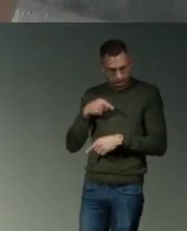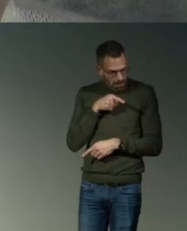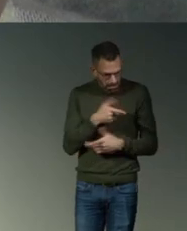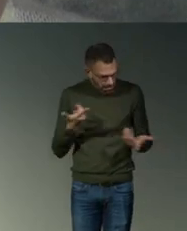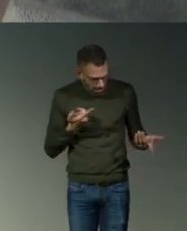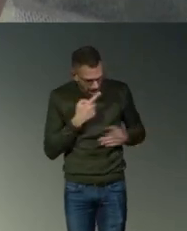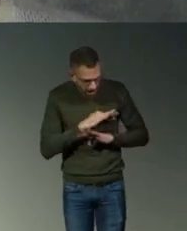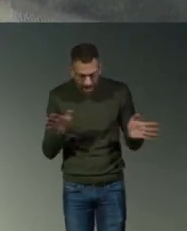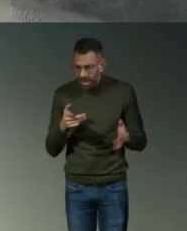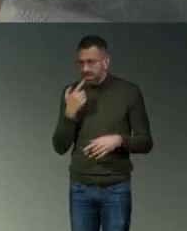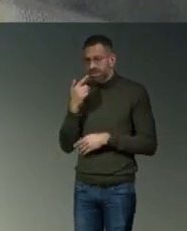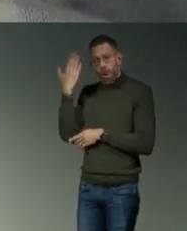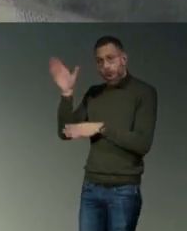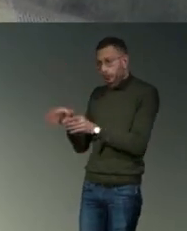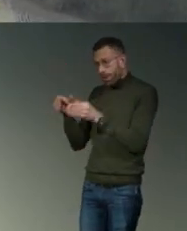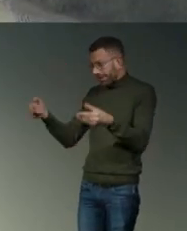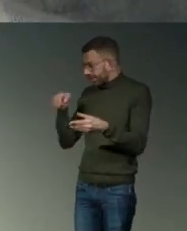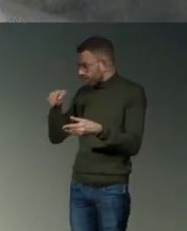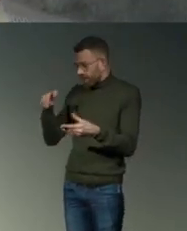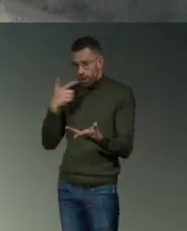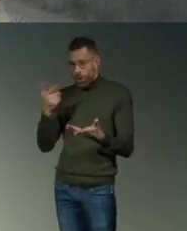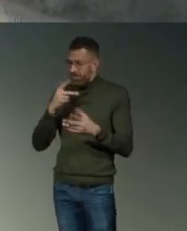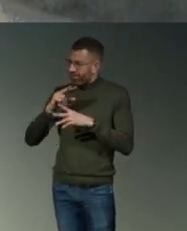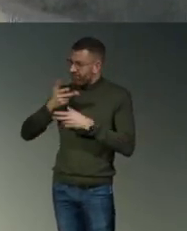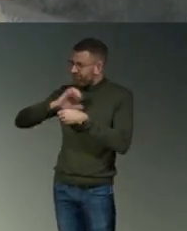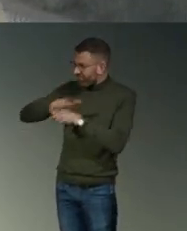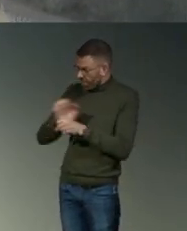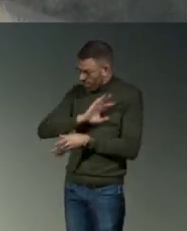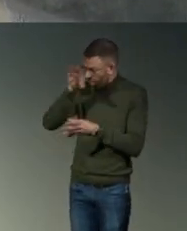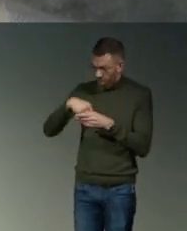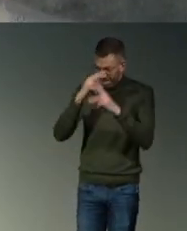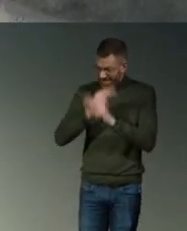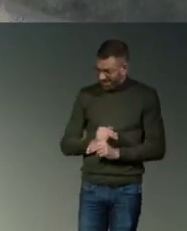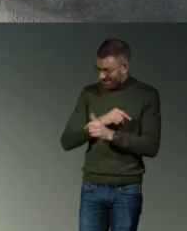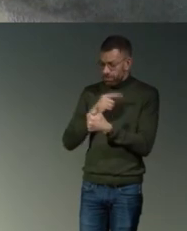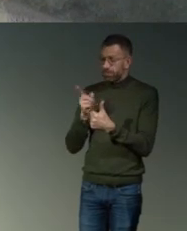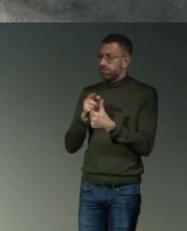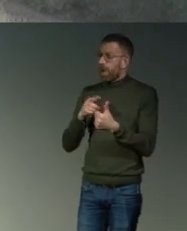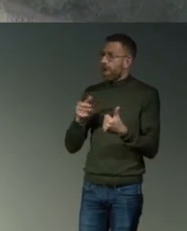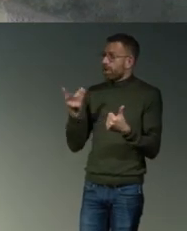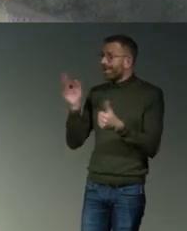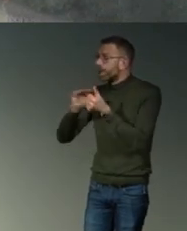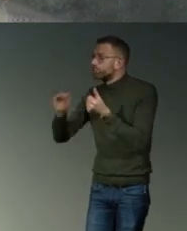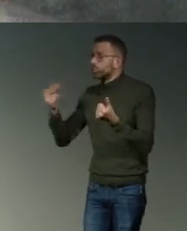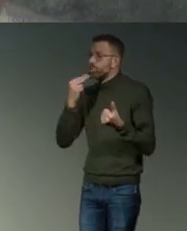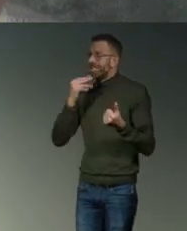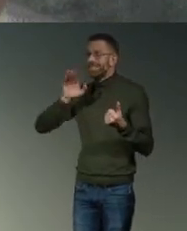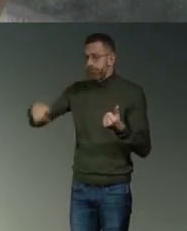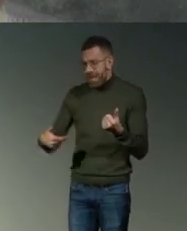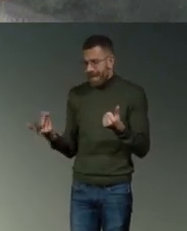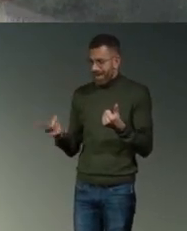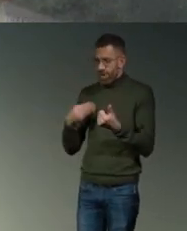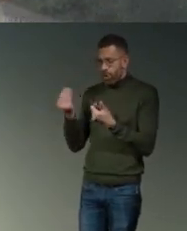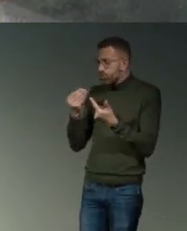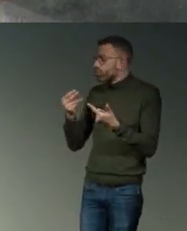autres dictionnaires incluent le viol dans l'une des trois définitions suivantes ? 1. User mal de quelque chose, en user avec excès ou